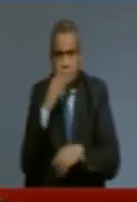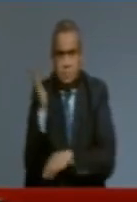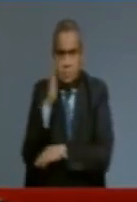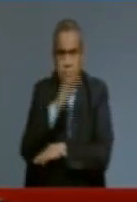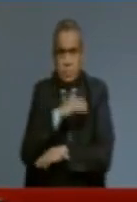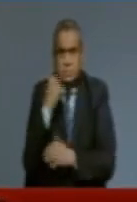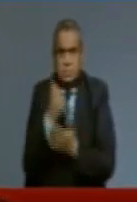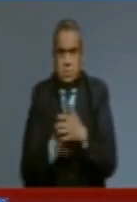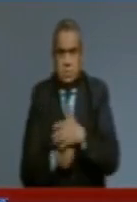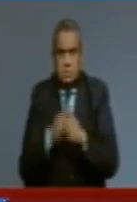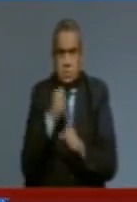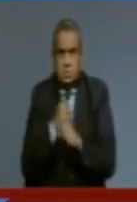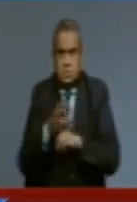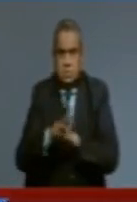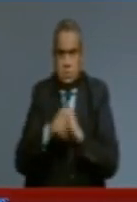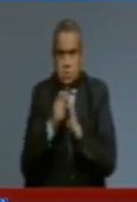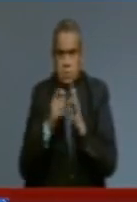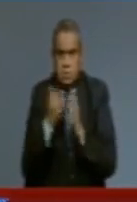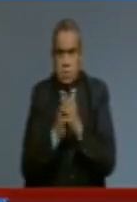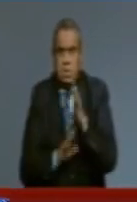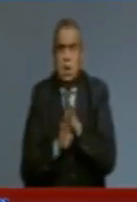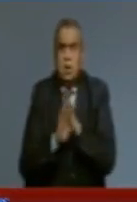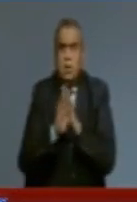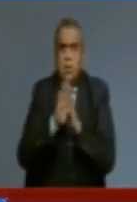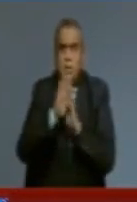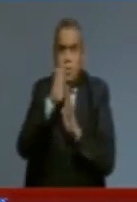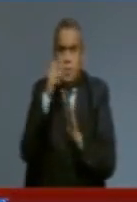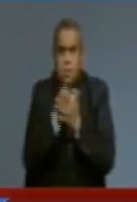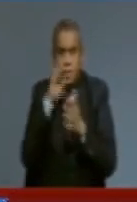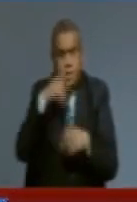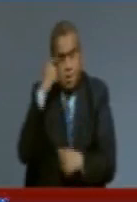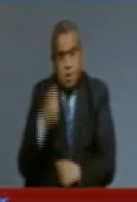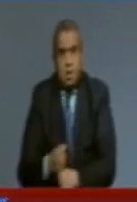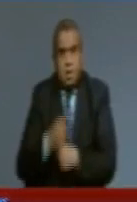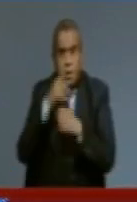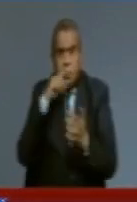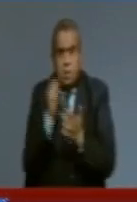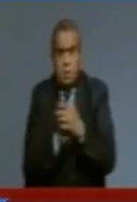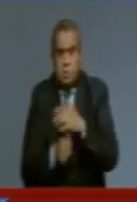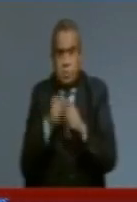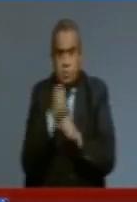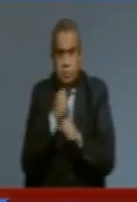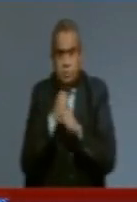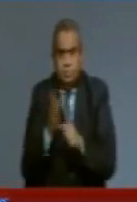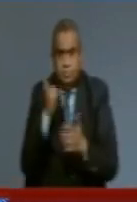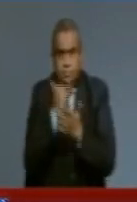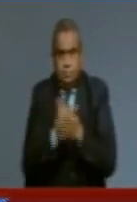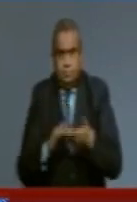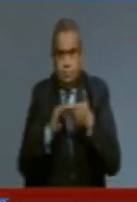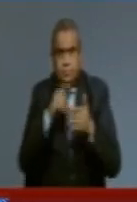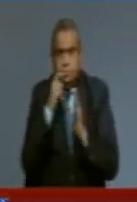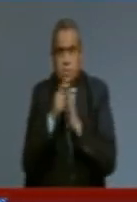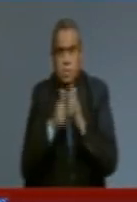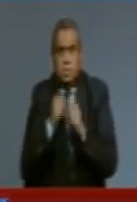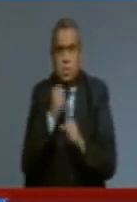تقديس الاستهلاك والحرية التي ينظر عليها على أنها إباحية في كل شيء،